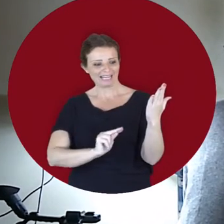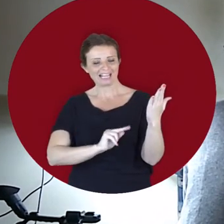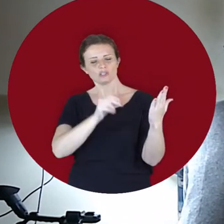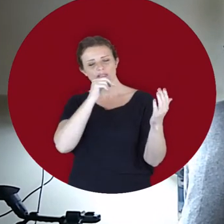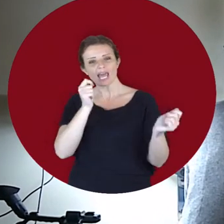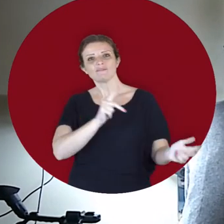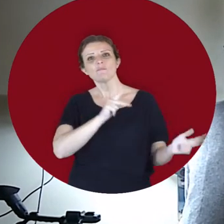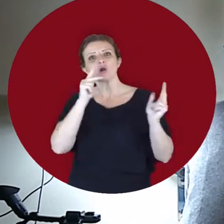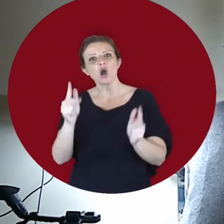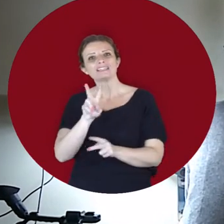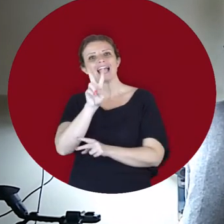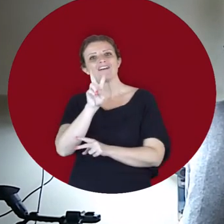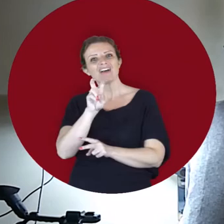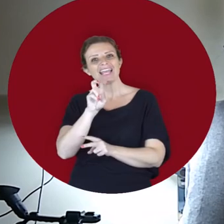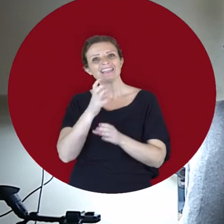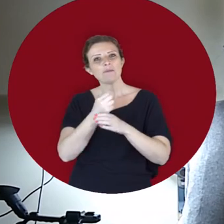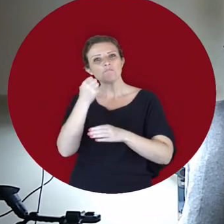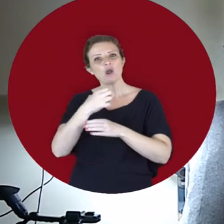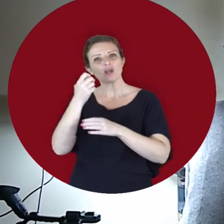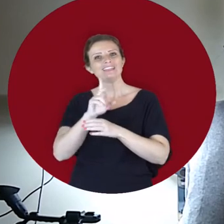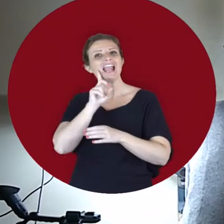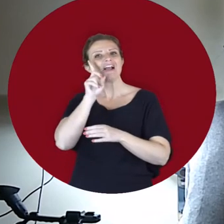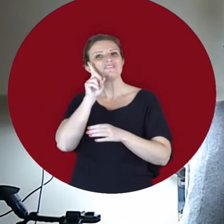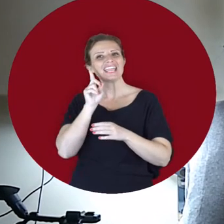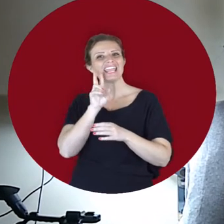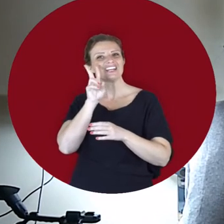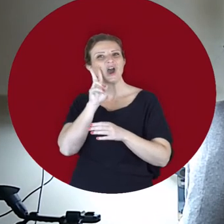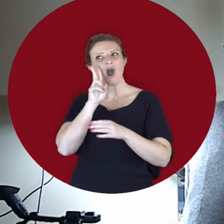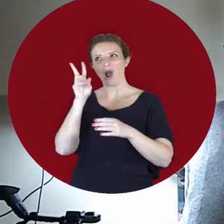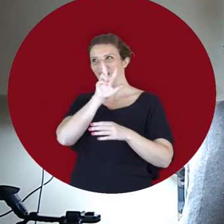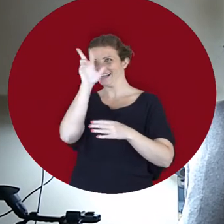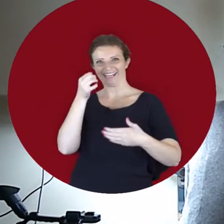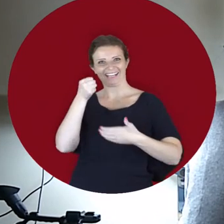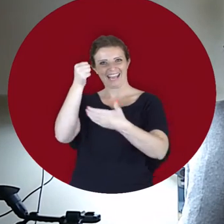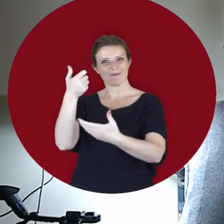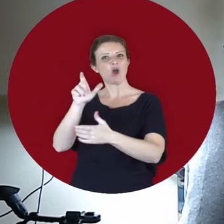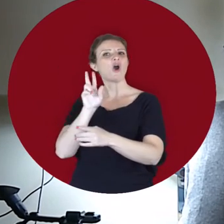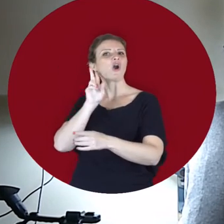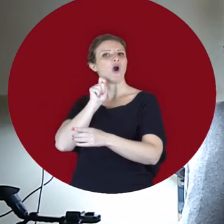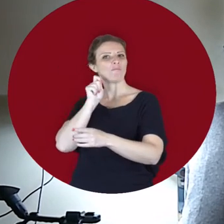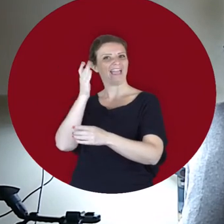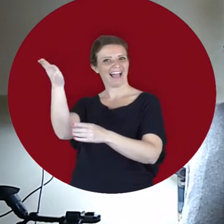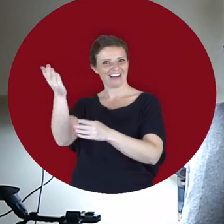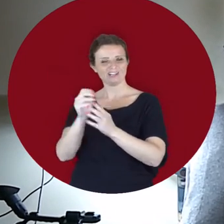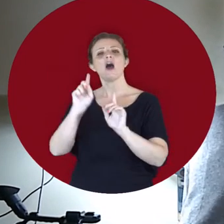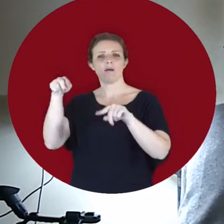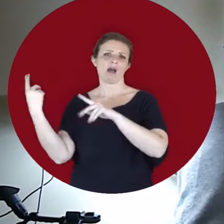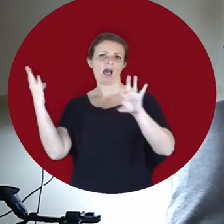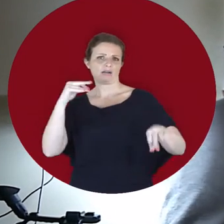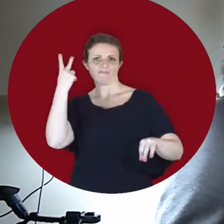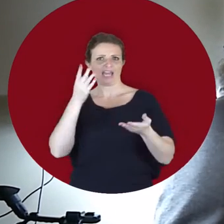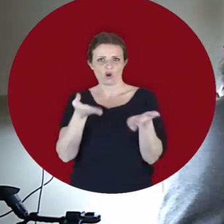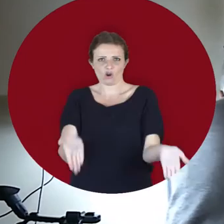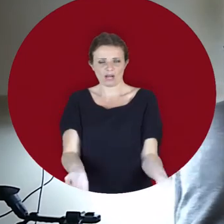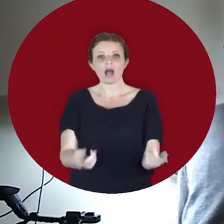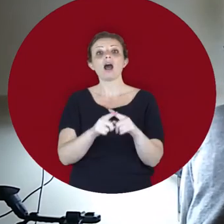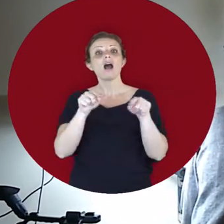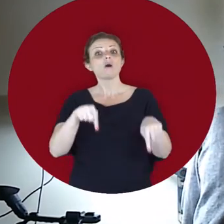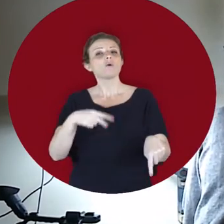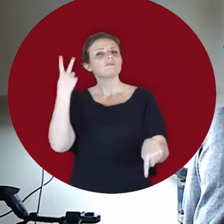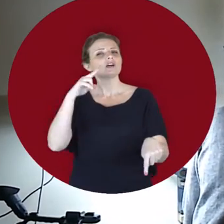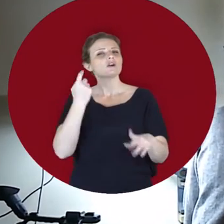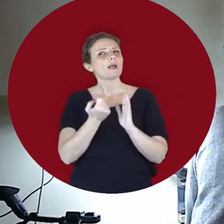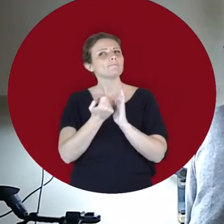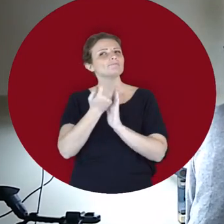dice di portare 20 bottiglie di buon vino Bonello al Re Liutprando che fa l'anniversario. Poi viene a Verona e qui